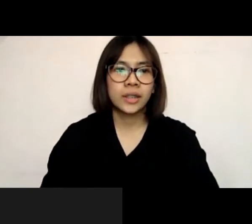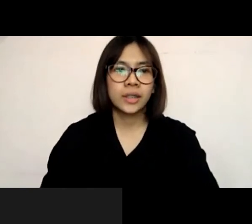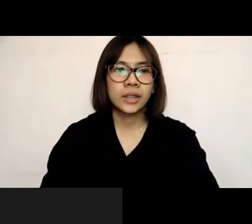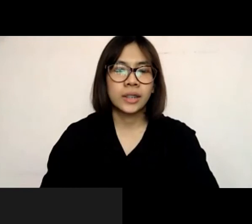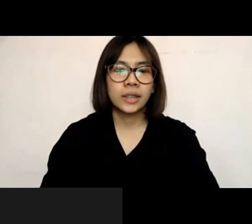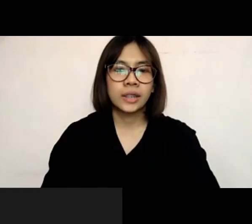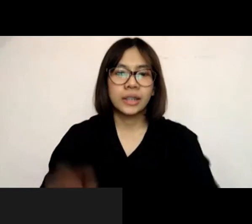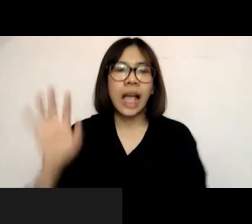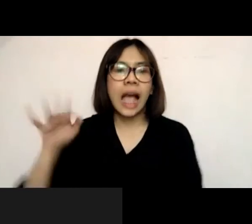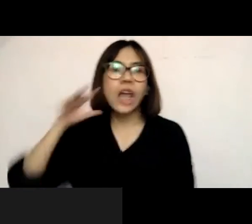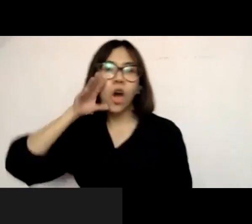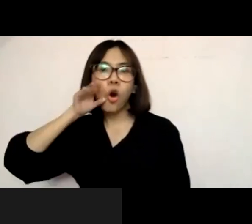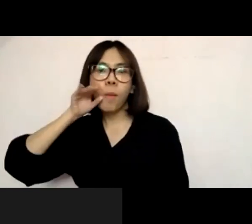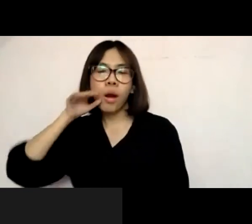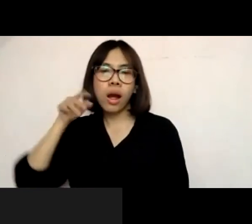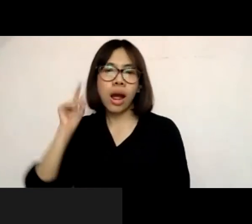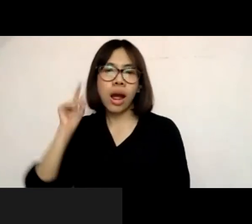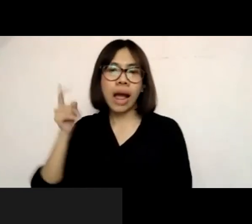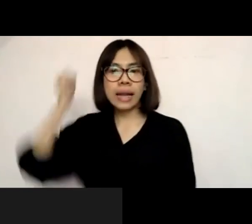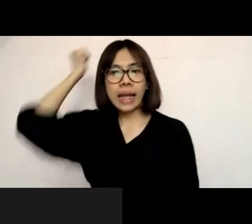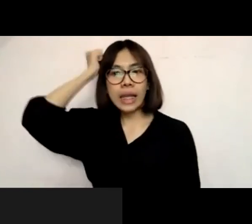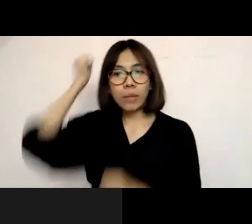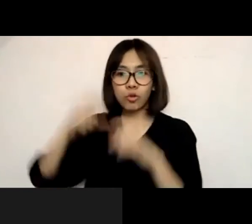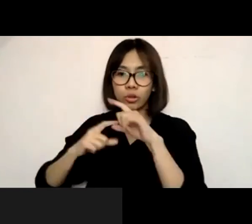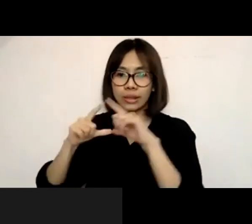Mas Bayu, ini ada Bu Santi di ruang saya.